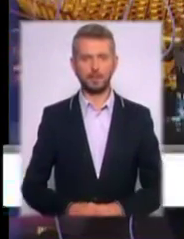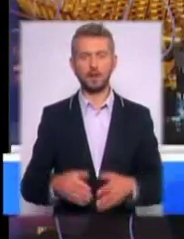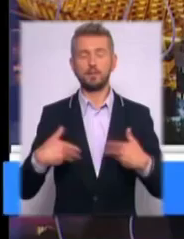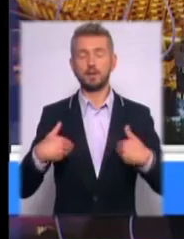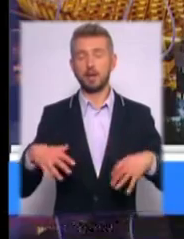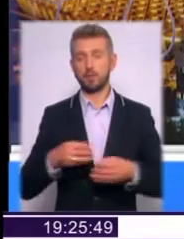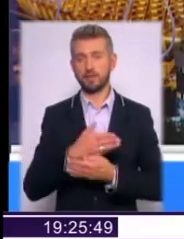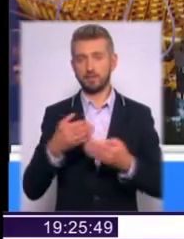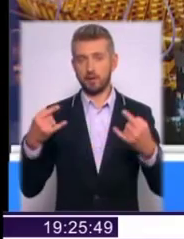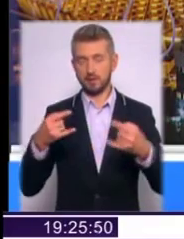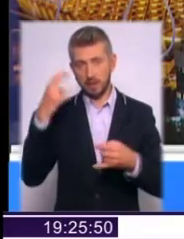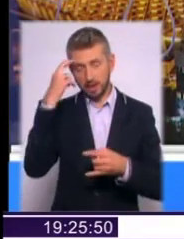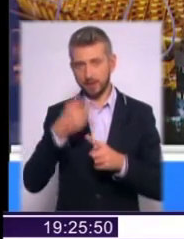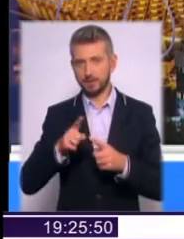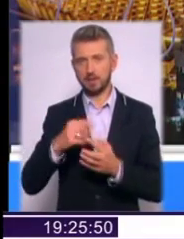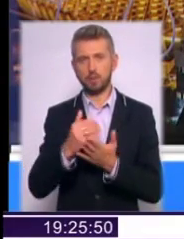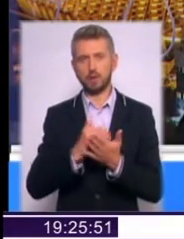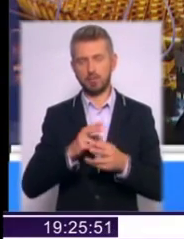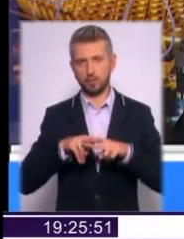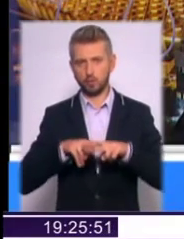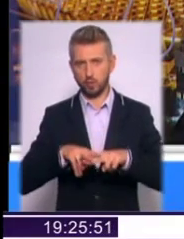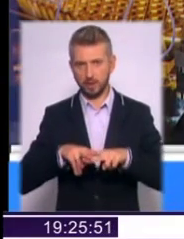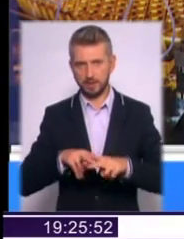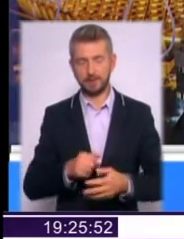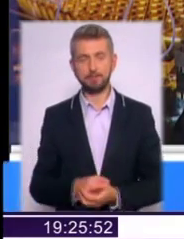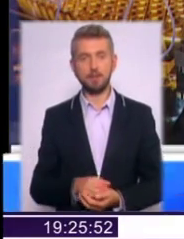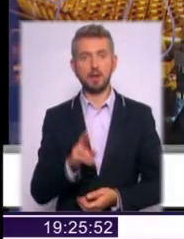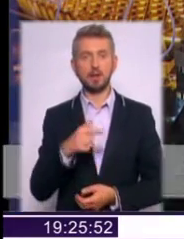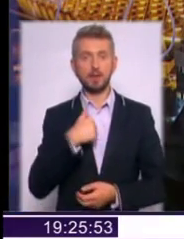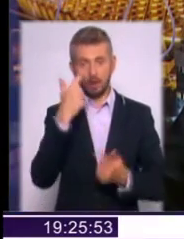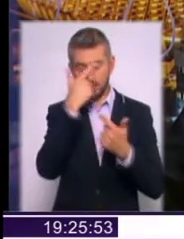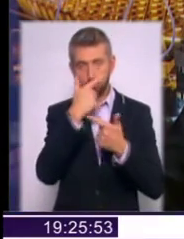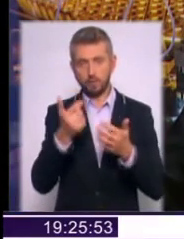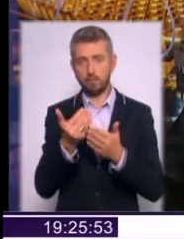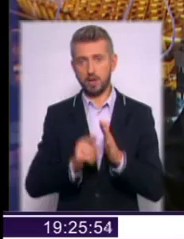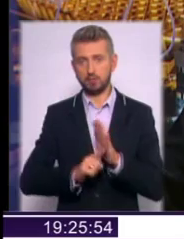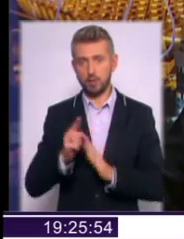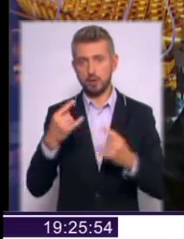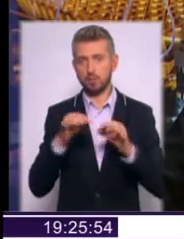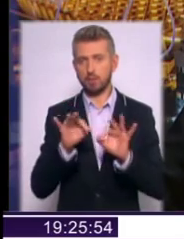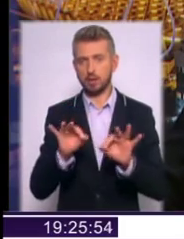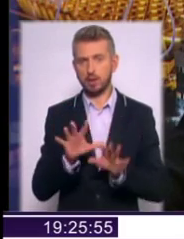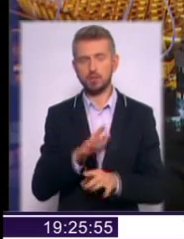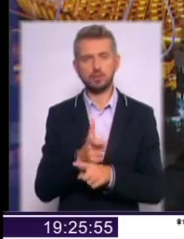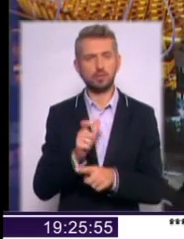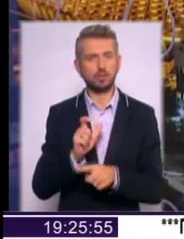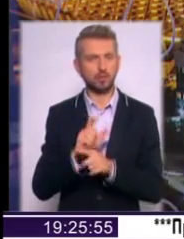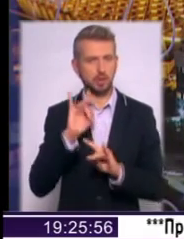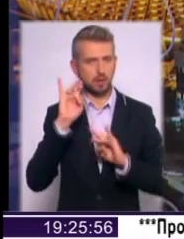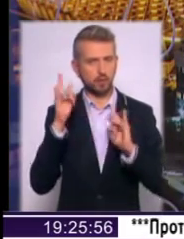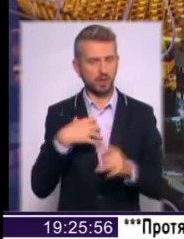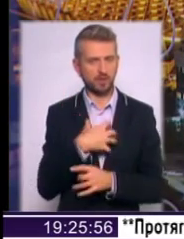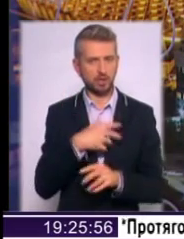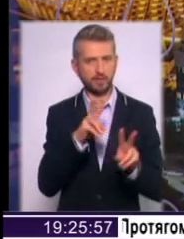Вітаємо всіх, хто з нами на телеканалі «Київ». Це програма «Столиця». З вами ведучий Сергій Дойко. Власне, як я анонсував перед початком нашої передачі, дуже резонансні і важливі теми ми